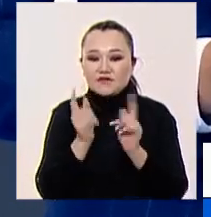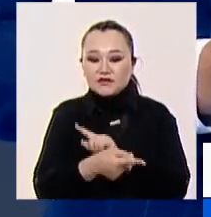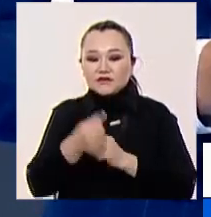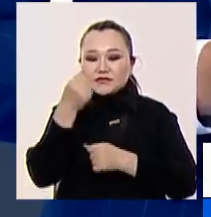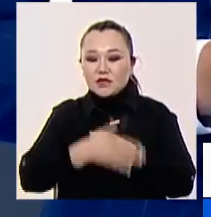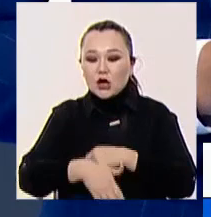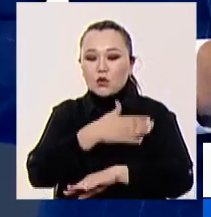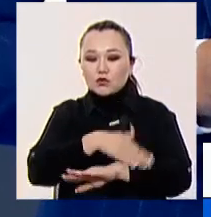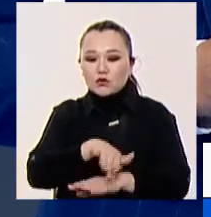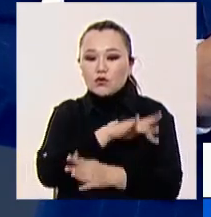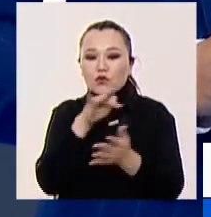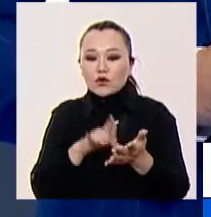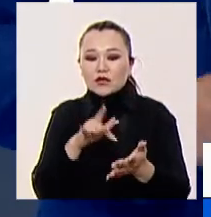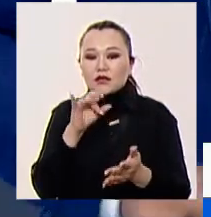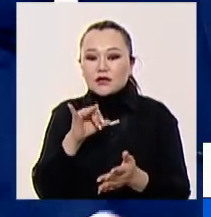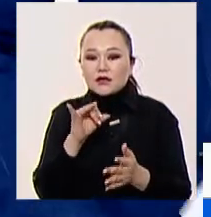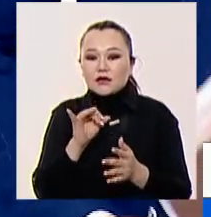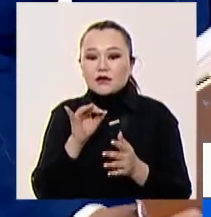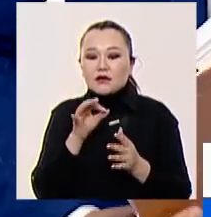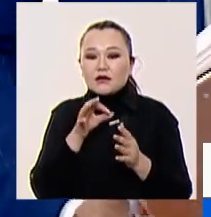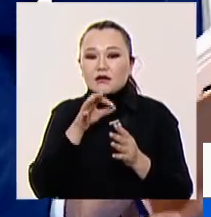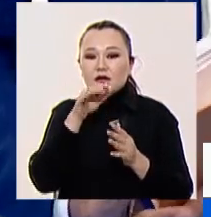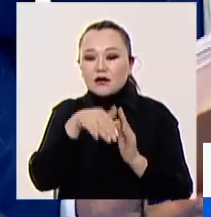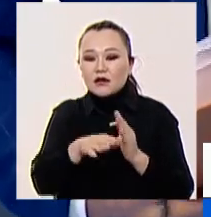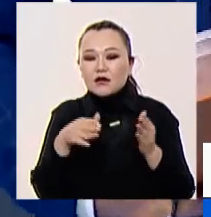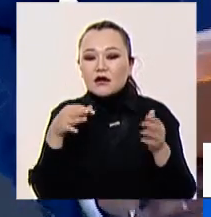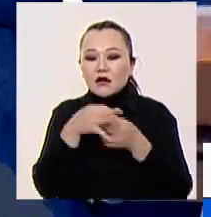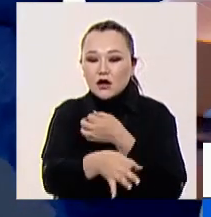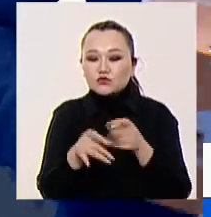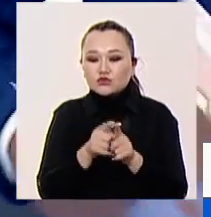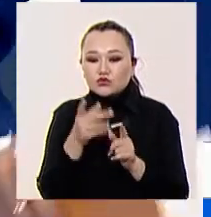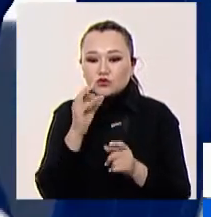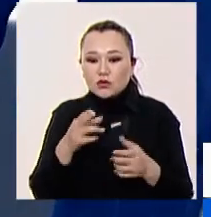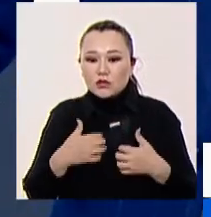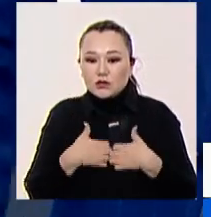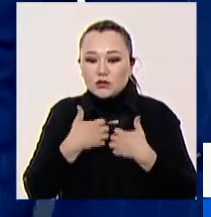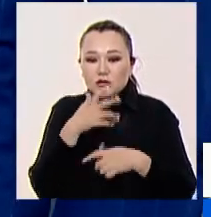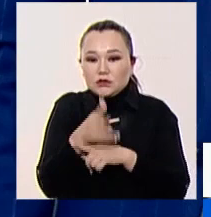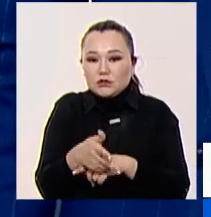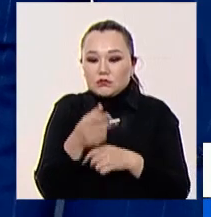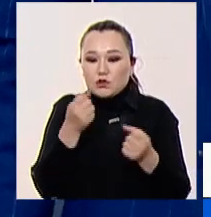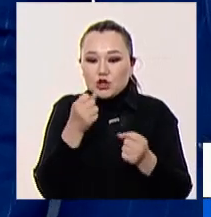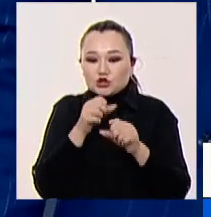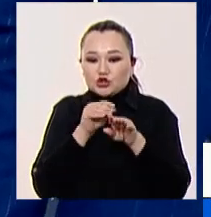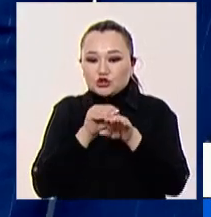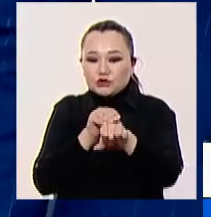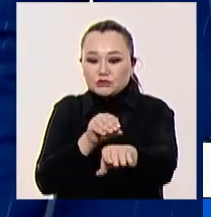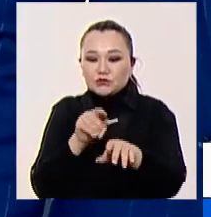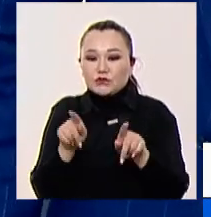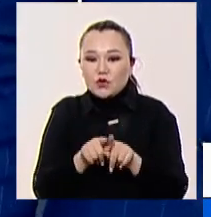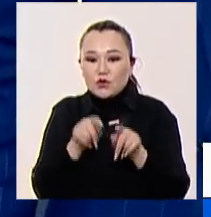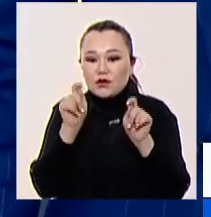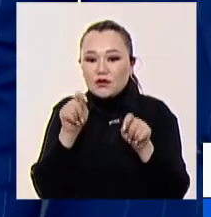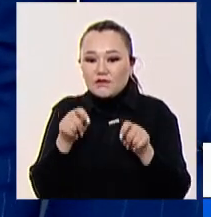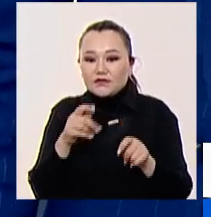центральные улицы города и окраины. Шокированные жители снимают кадры затопленных автобусов и машин. Такой